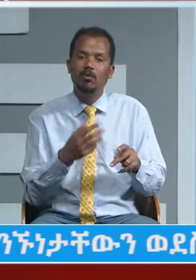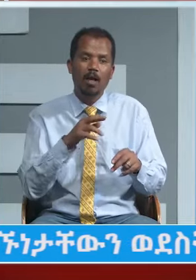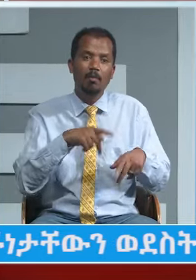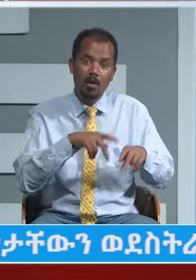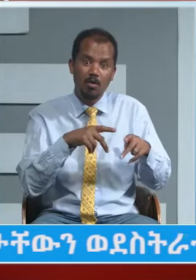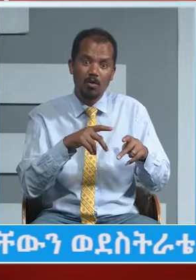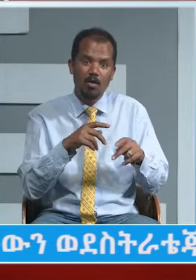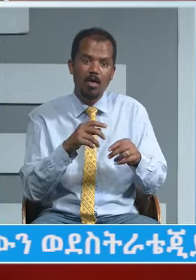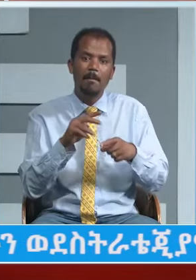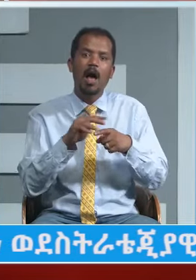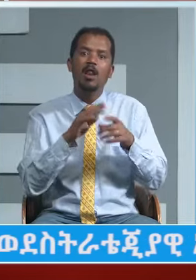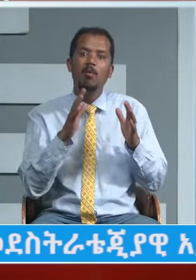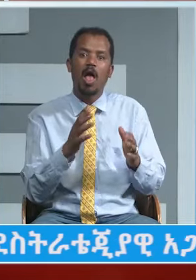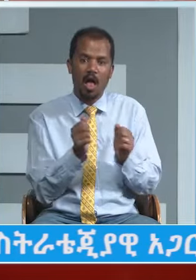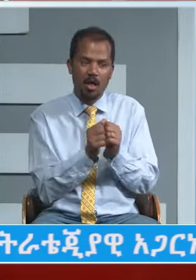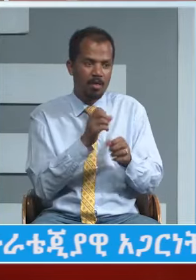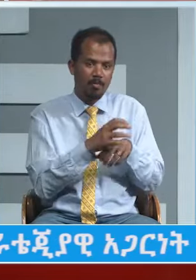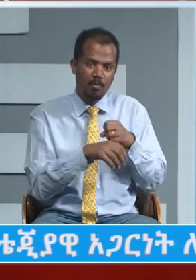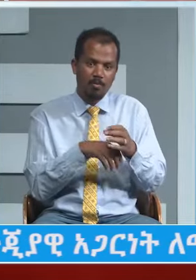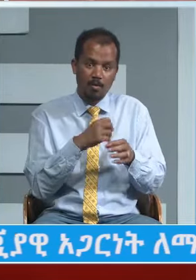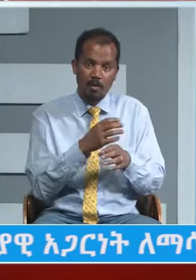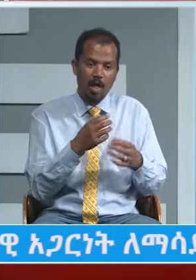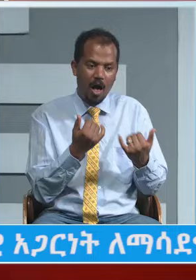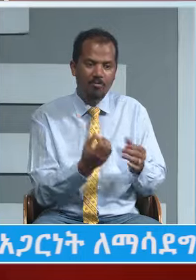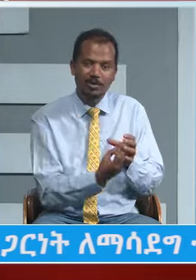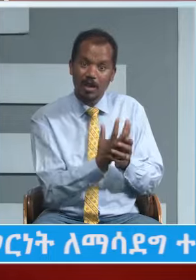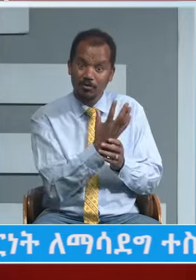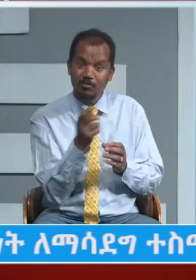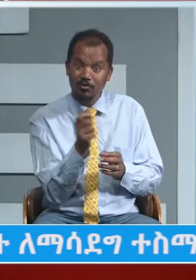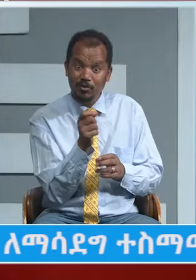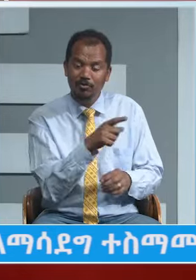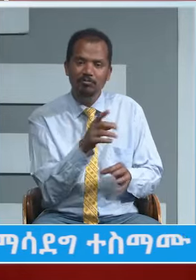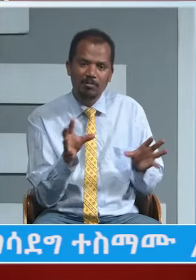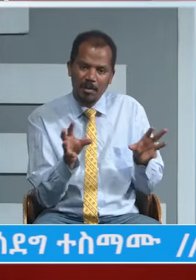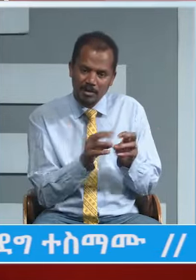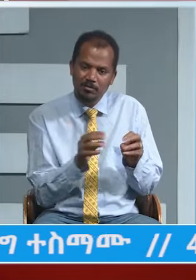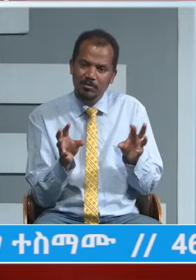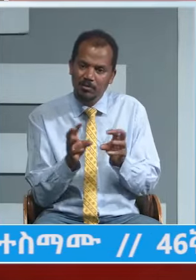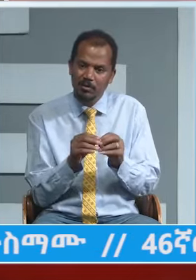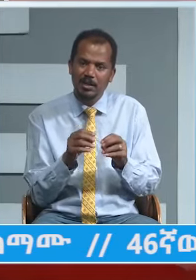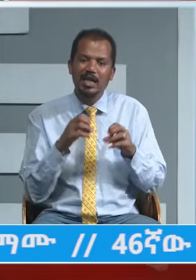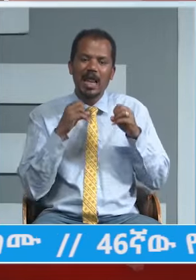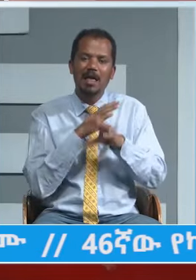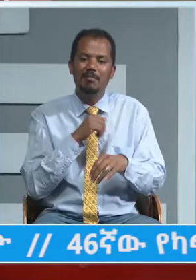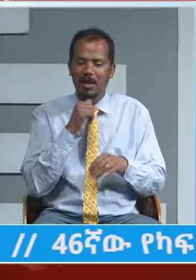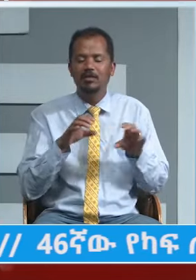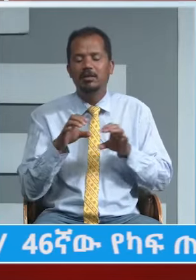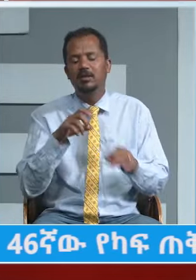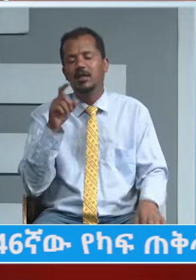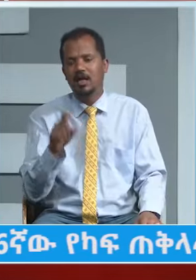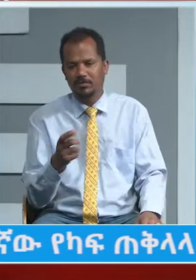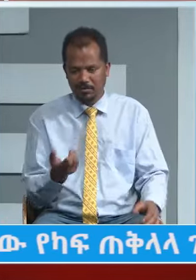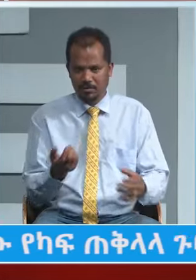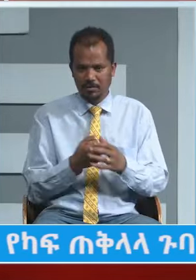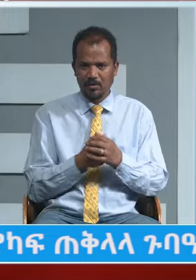مهابرسابو ويمارسو عدرو كبالي موش كبالمكاكر كوديهو يدرسو عزرتوشن بمستباسو مرتن دايباكن مادرق ياسفل